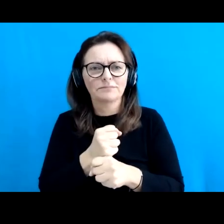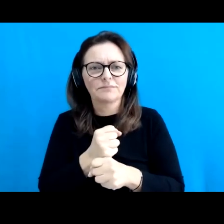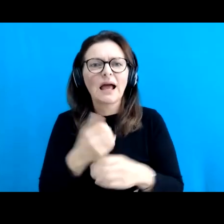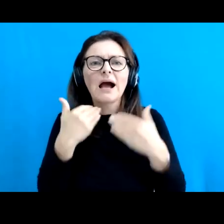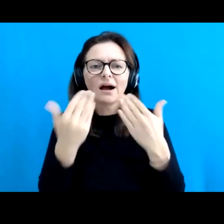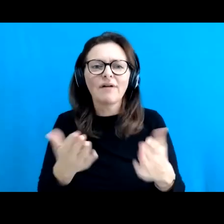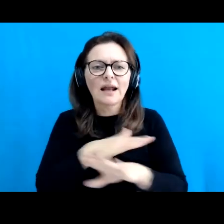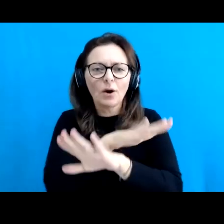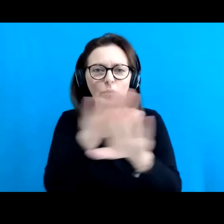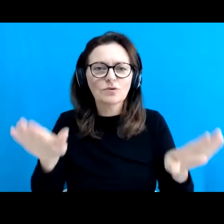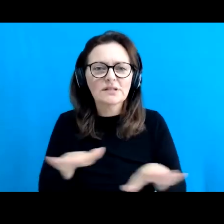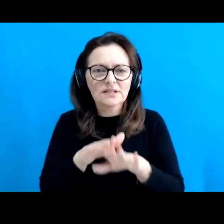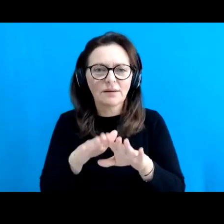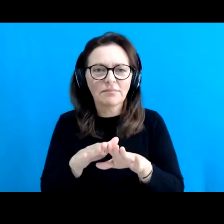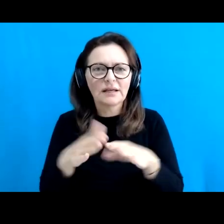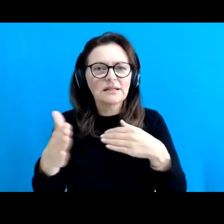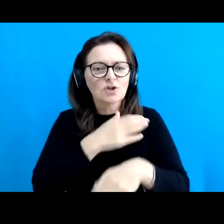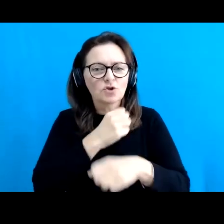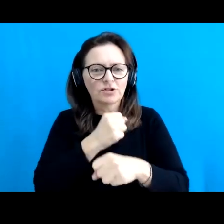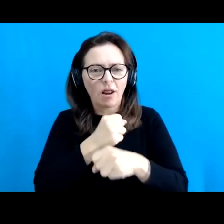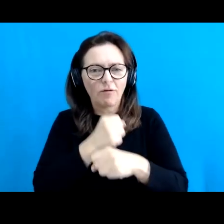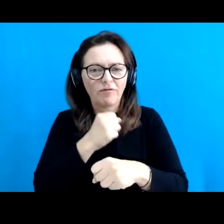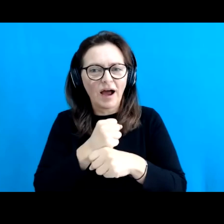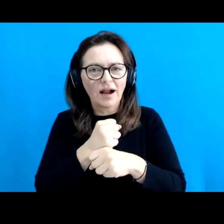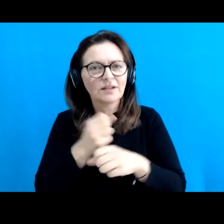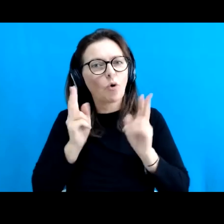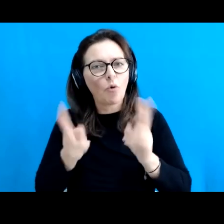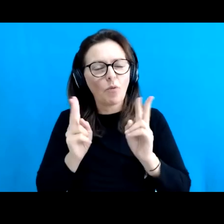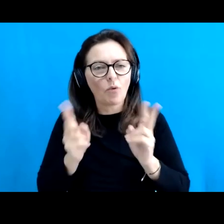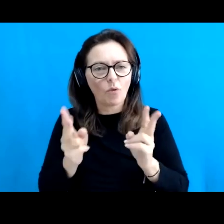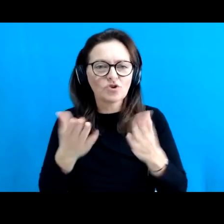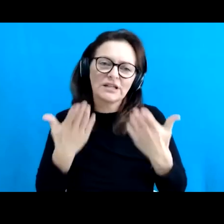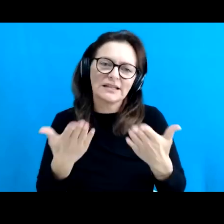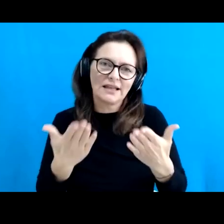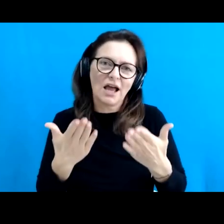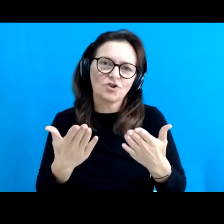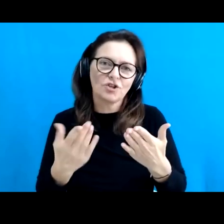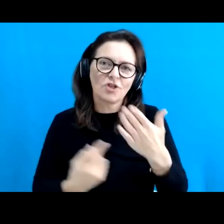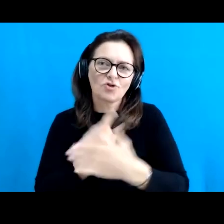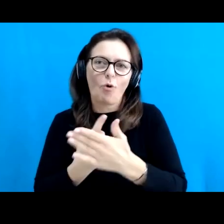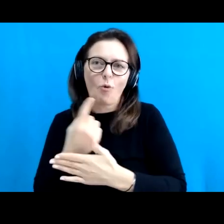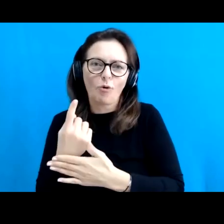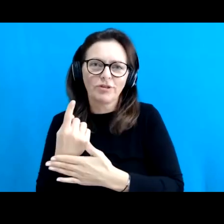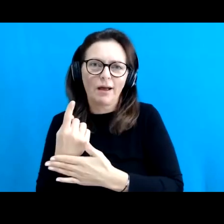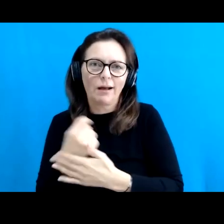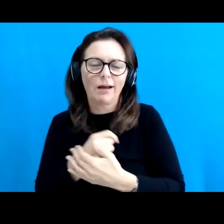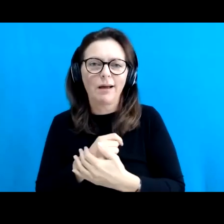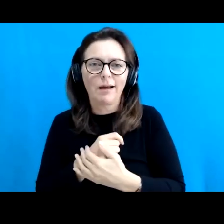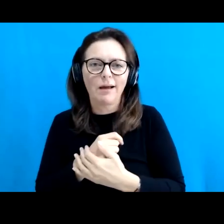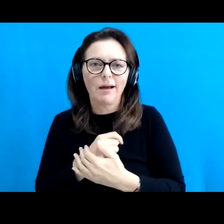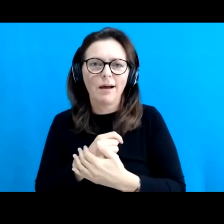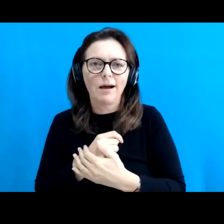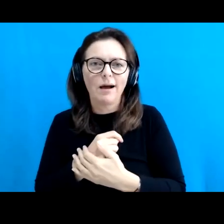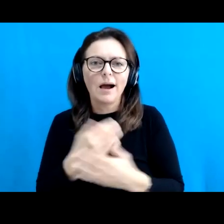Hvala vsem, ki ste sodelovali in omogočili današnji dogodek. Še enkrat avtoricam,